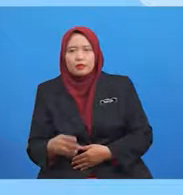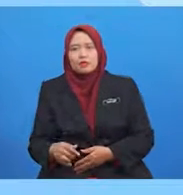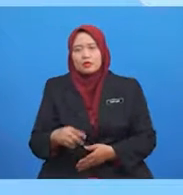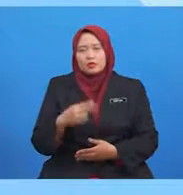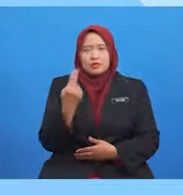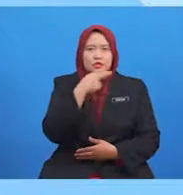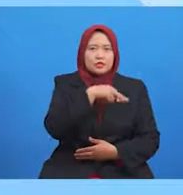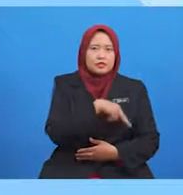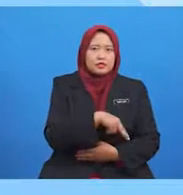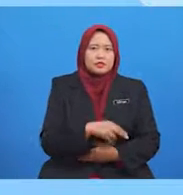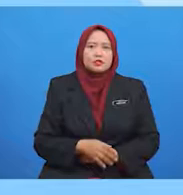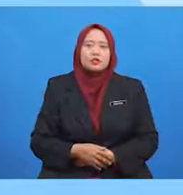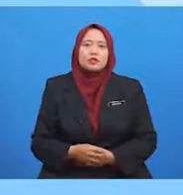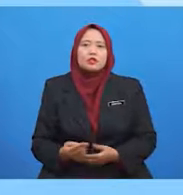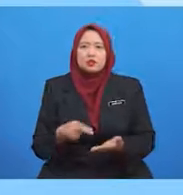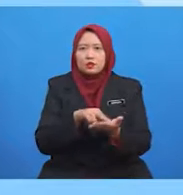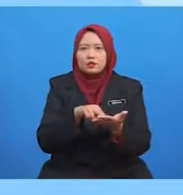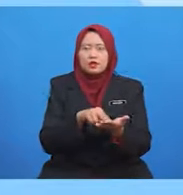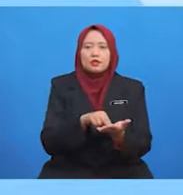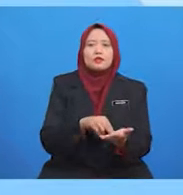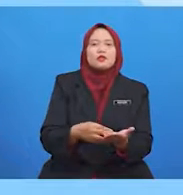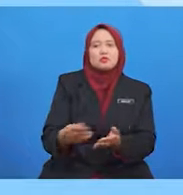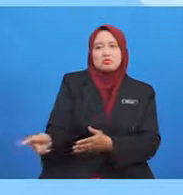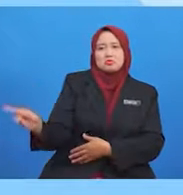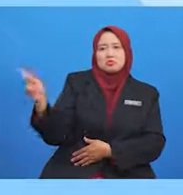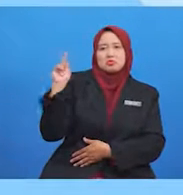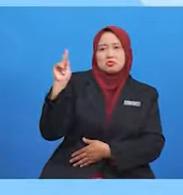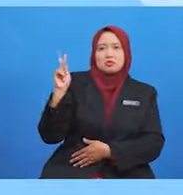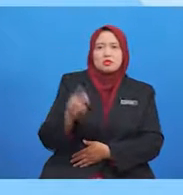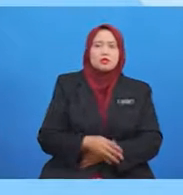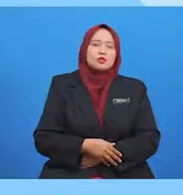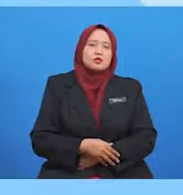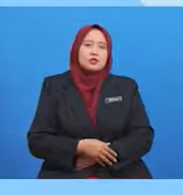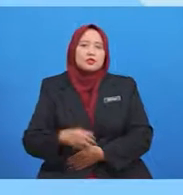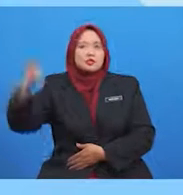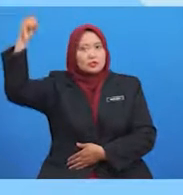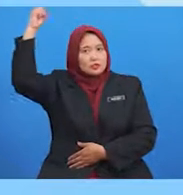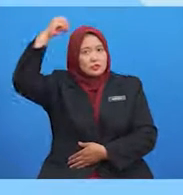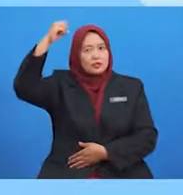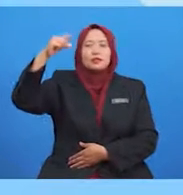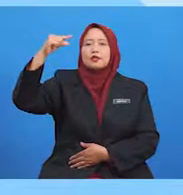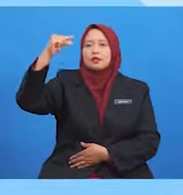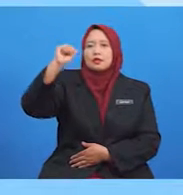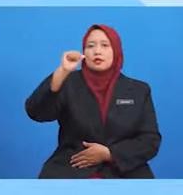lebih stabil. Sinar gamma dihasilkan dalam proses tersebut.